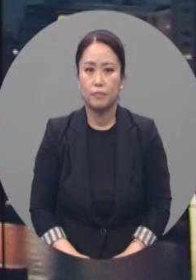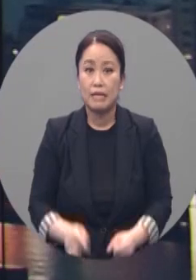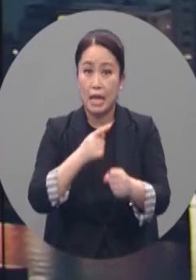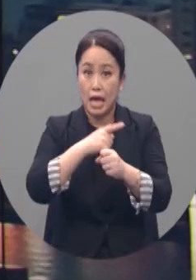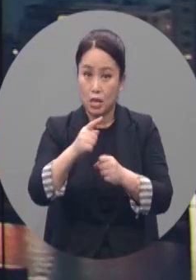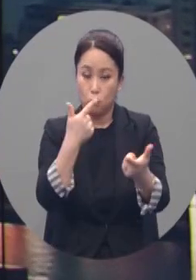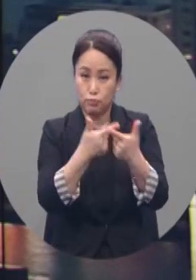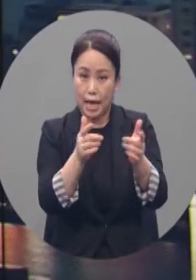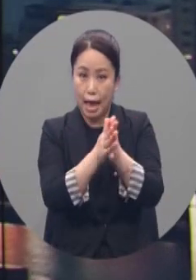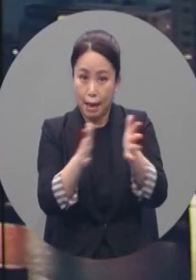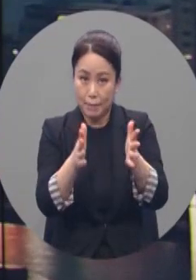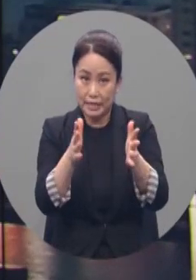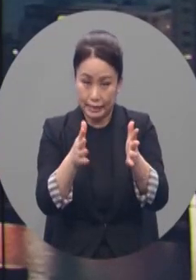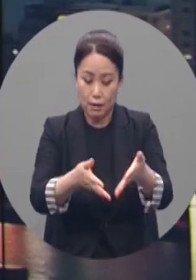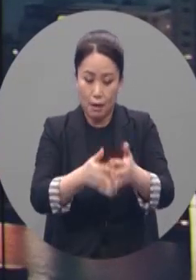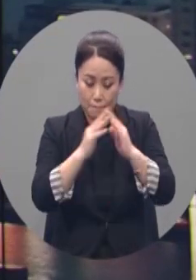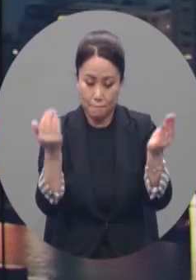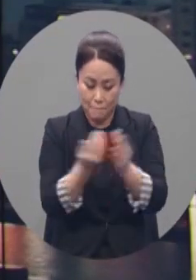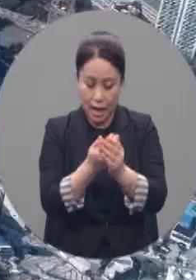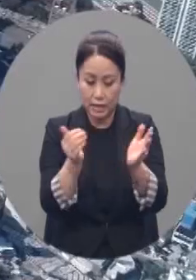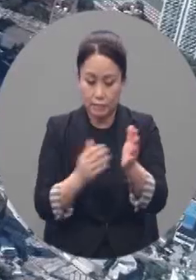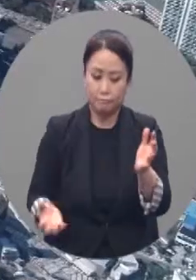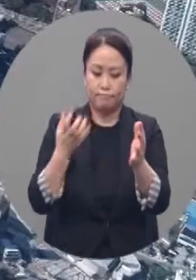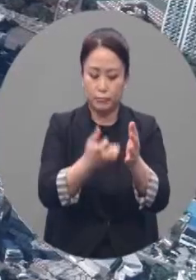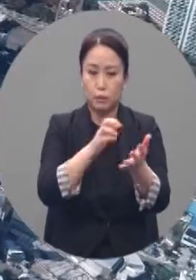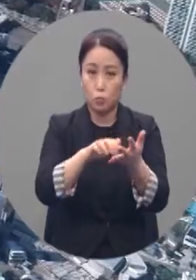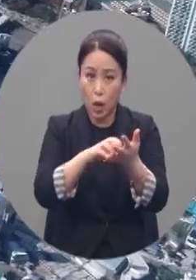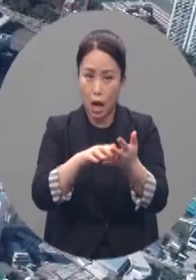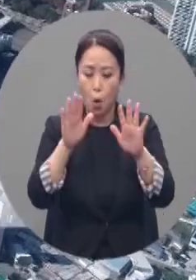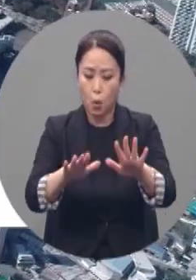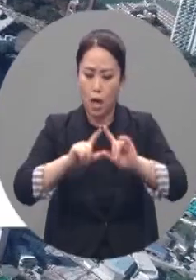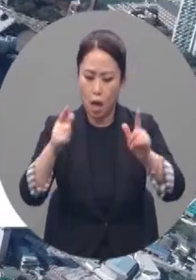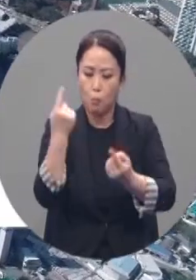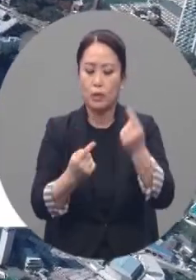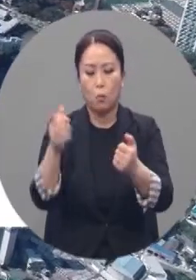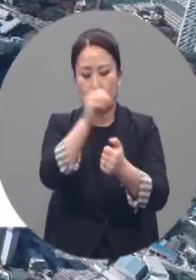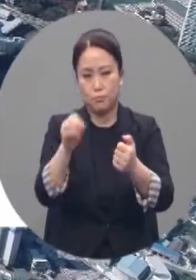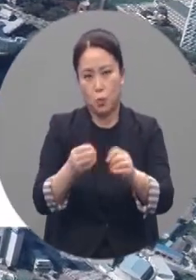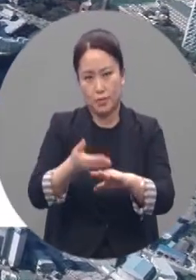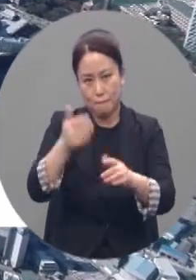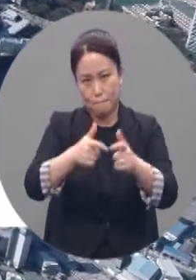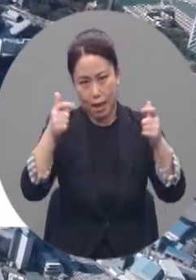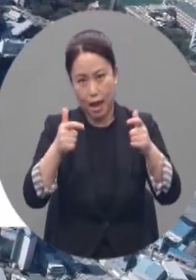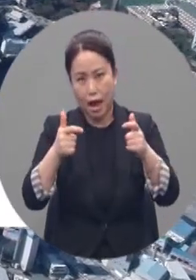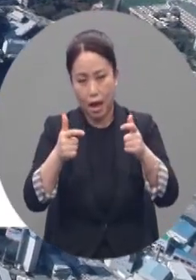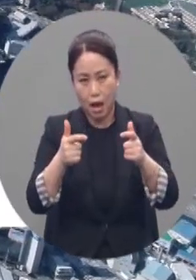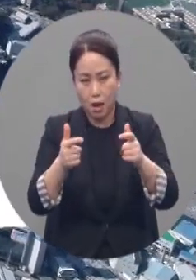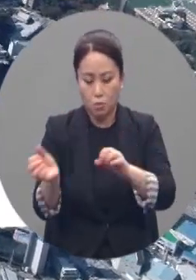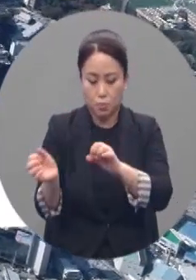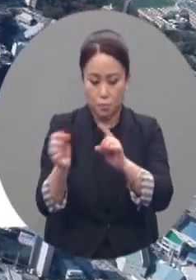내년 부산지역 아파트 입주물량이 올해 보다 50% 이상 증가에 평년 수준을 회복할 것으로 전망됩니다